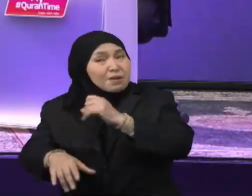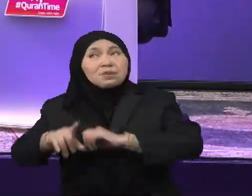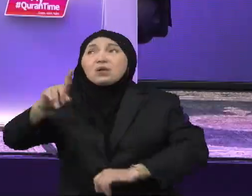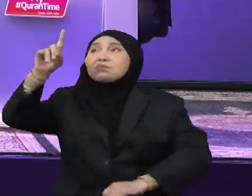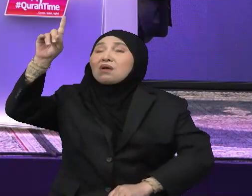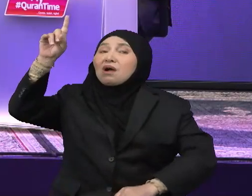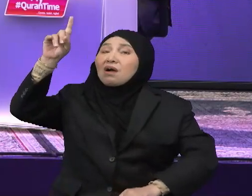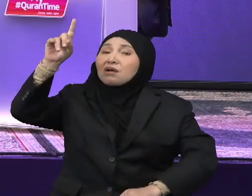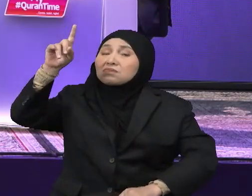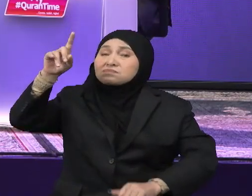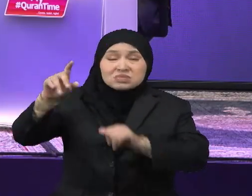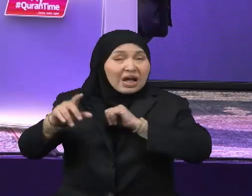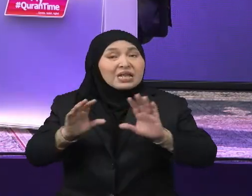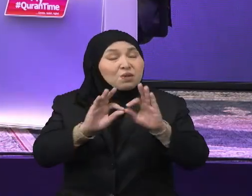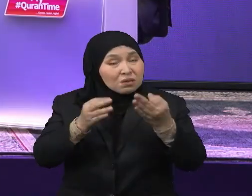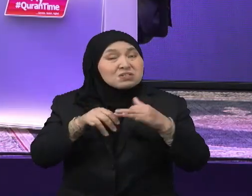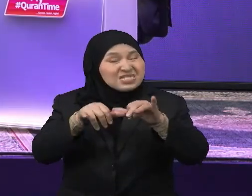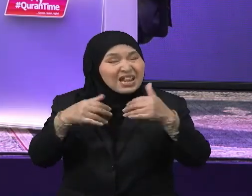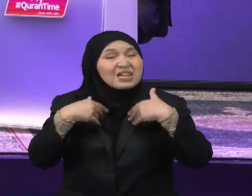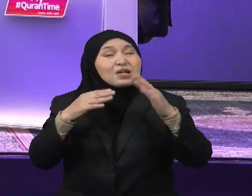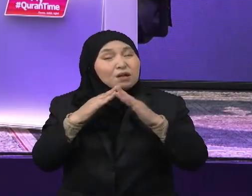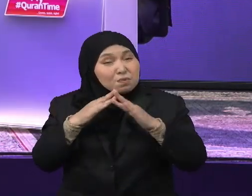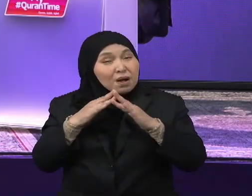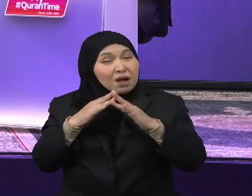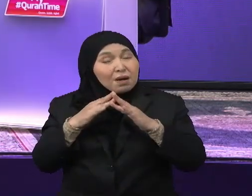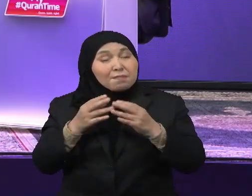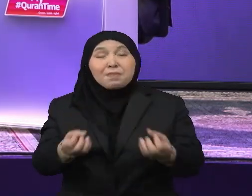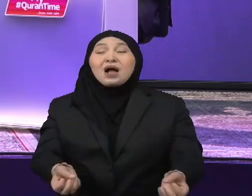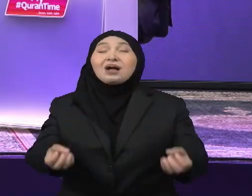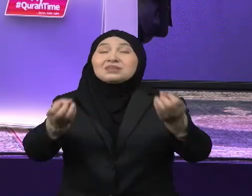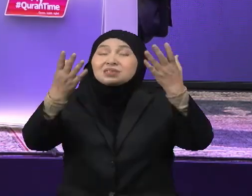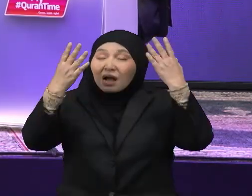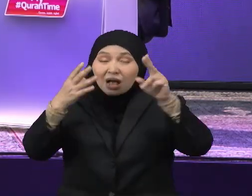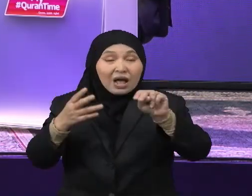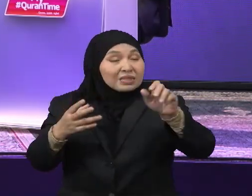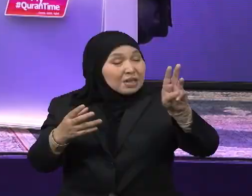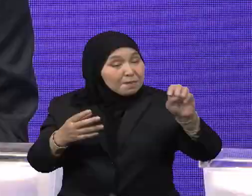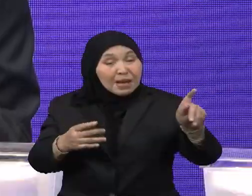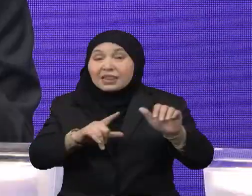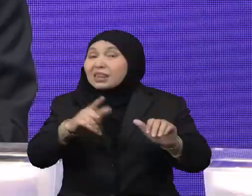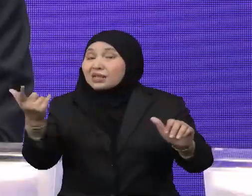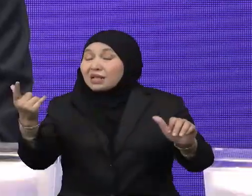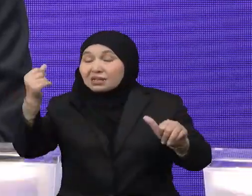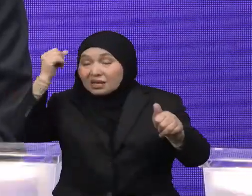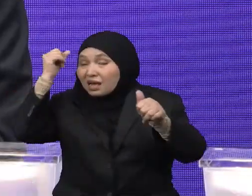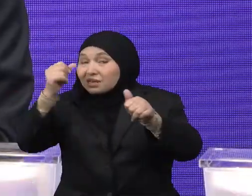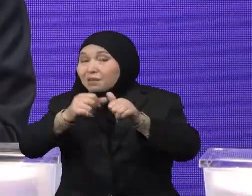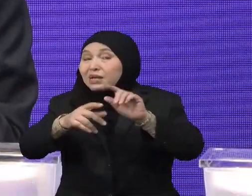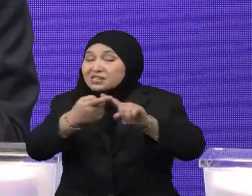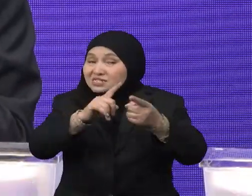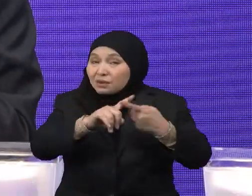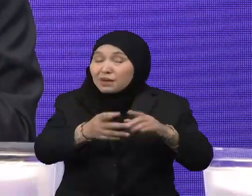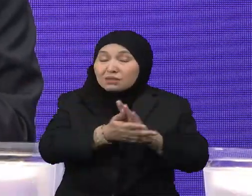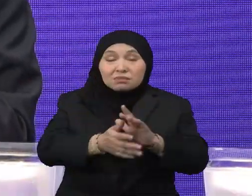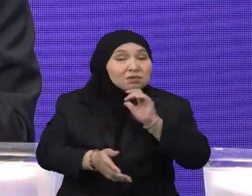Ta'ala kan ahli kau ke kamu masih hadir di rumah jadi banyak benda nikmat-nikmat yang lain yang diingatkan kepada para sahabat supaya